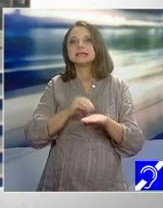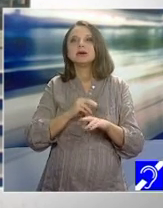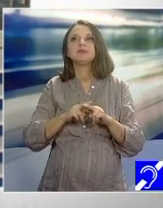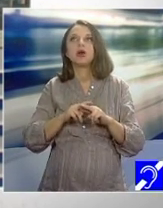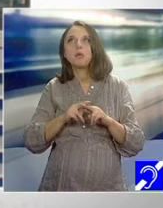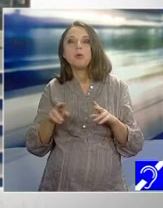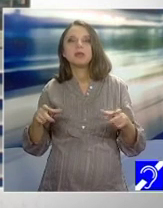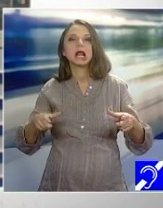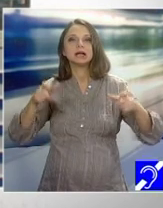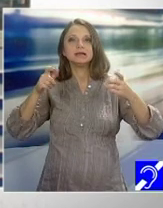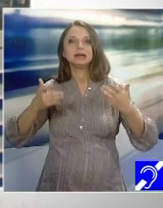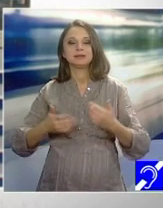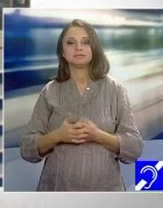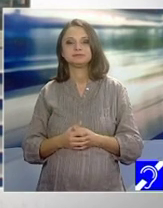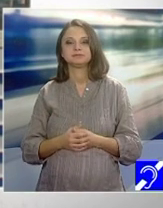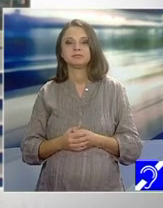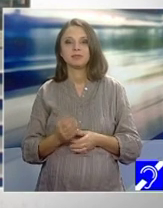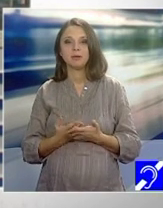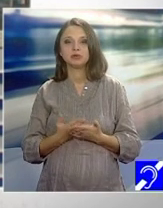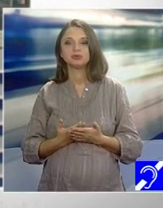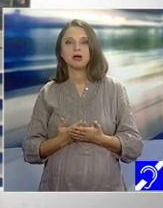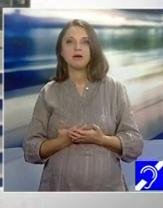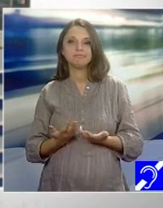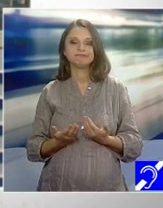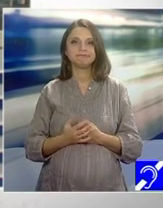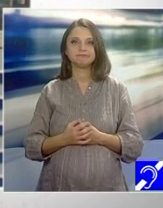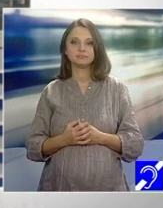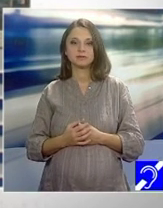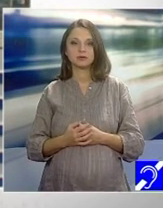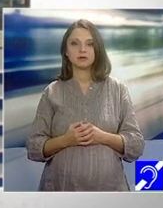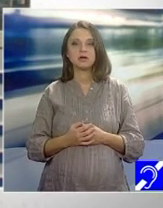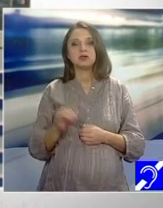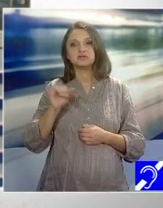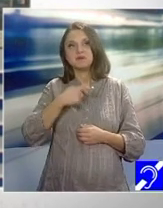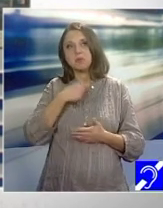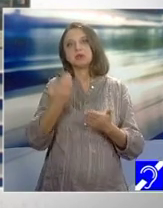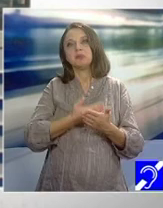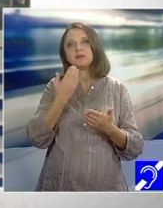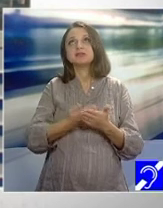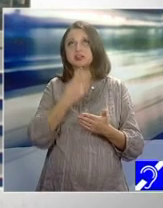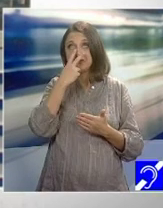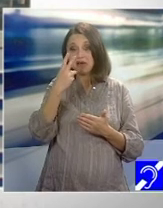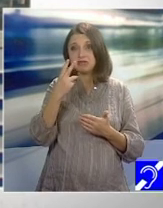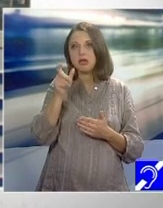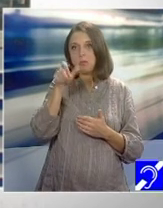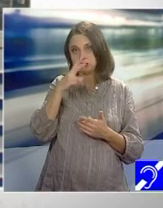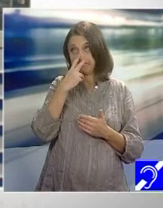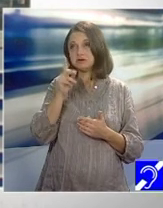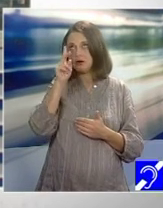o perspectivă asupra clădirii, pentru că poate să povestească cineva care vede